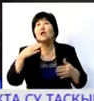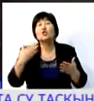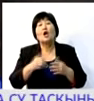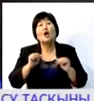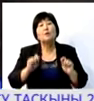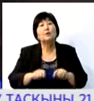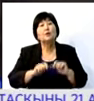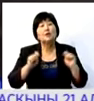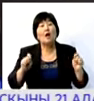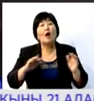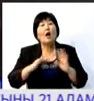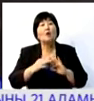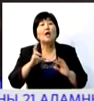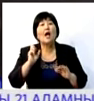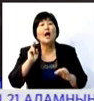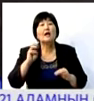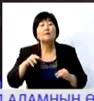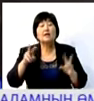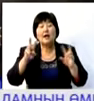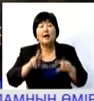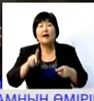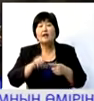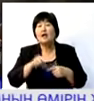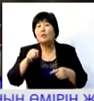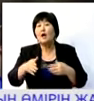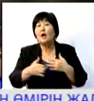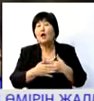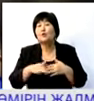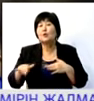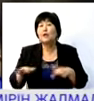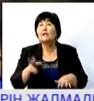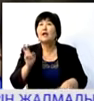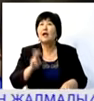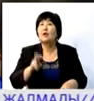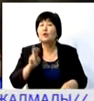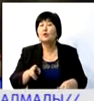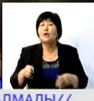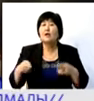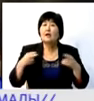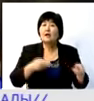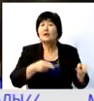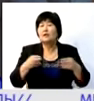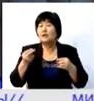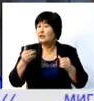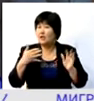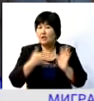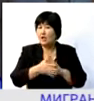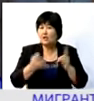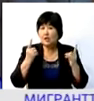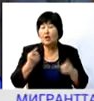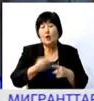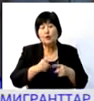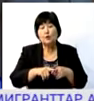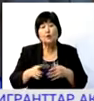отыр. Мәселен, аудандық әкімдіктерге қатысты қаралған 1000-ға жуық іске келушілер іс сапарға қыруар қаражат шығындайды. Онымен